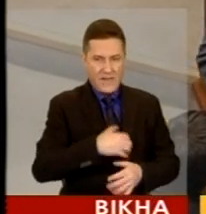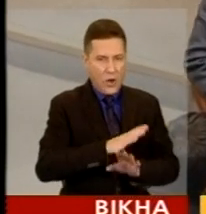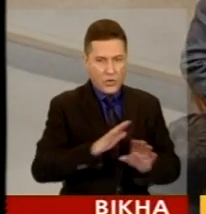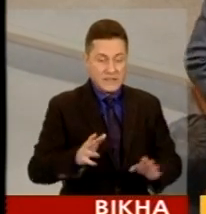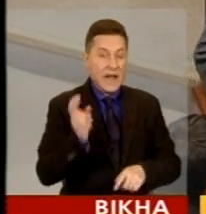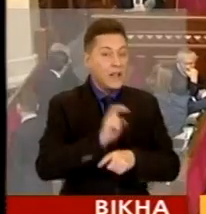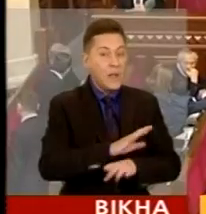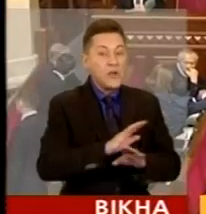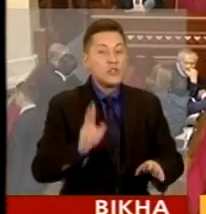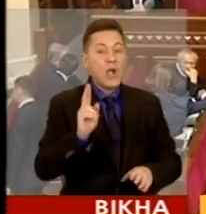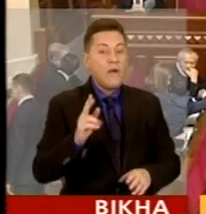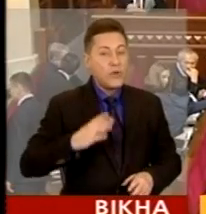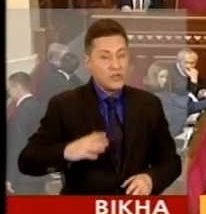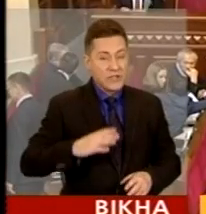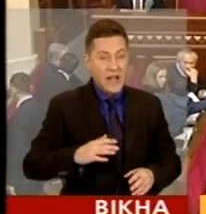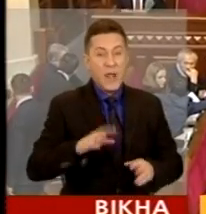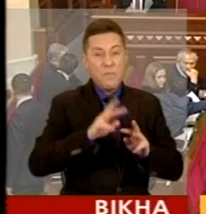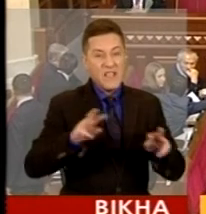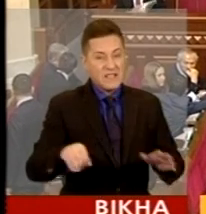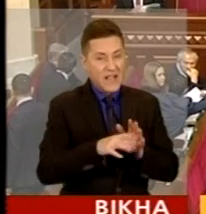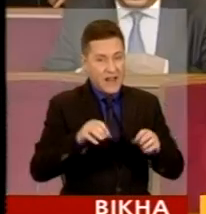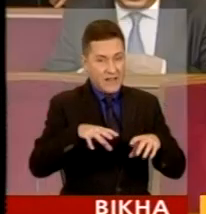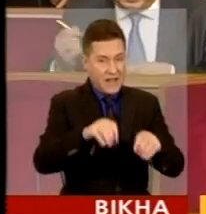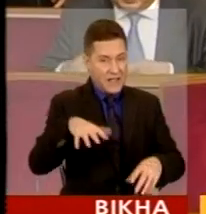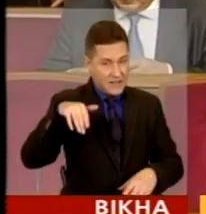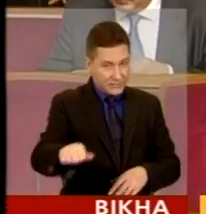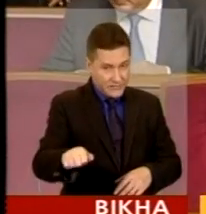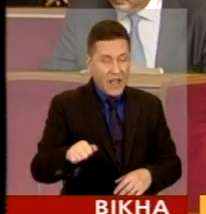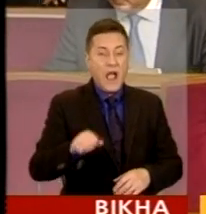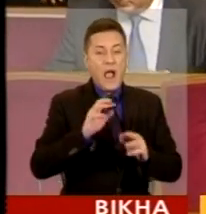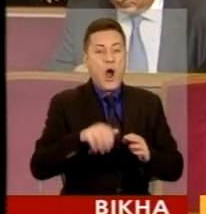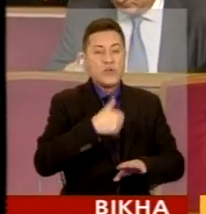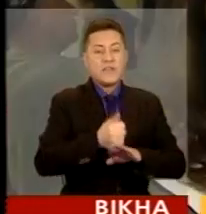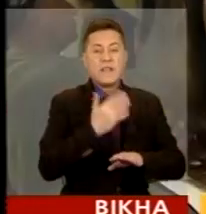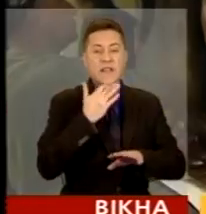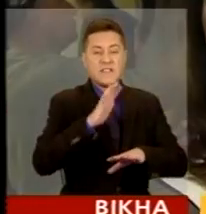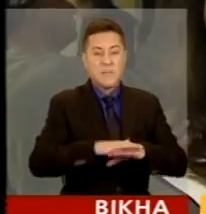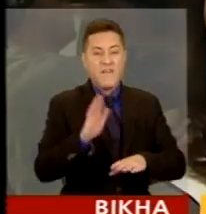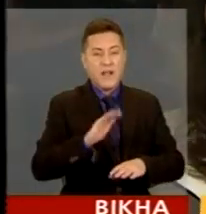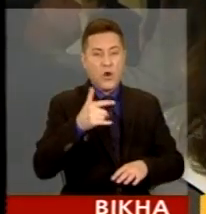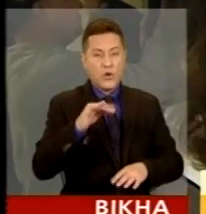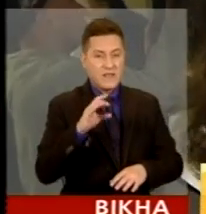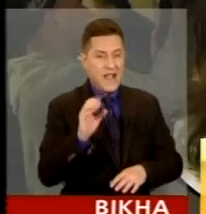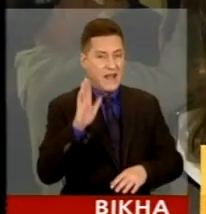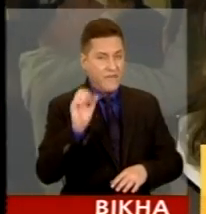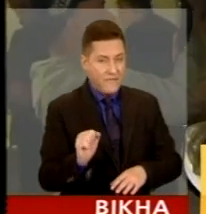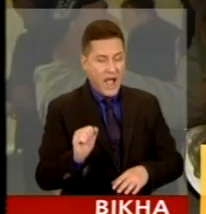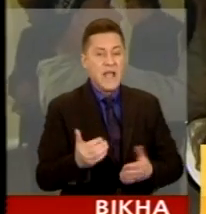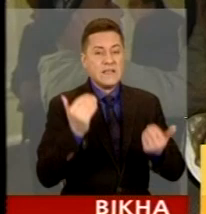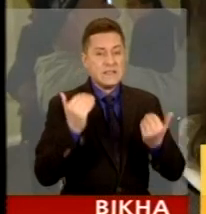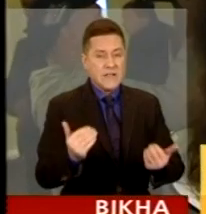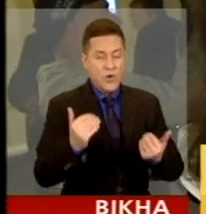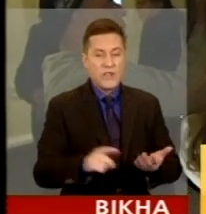вони так чекали. Міністр енергетики Володимир Демчишин та очільниця Нацбанку Валерія Гонтарєва. Насправді, сьогодні не повинно було